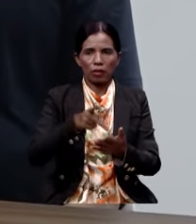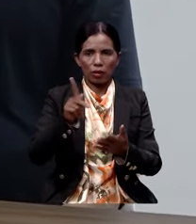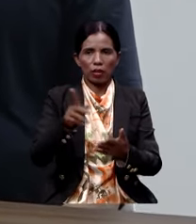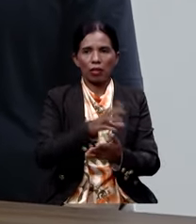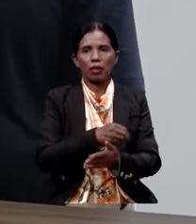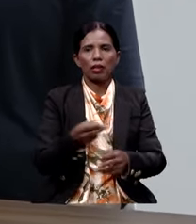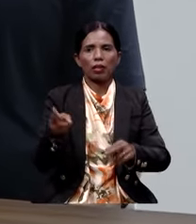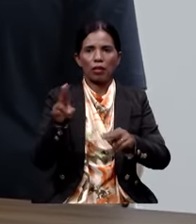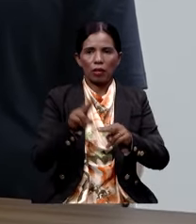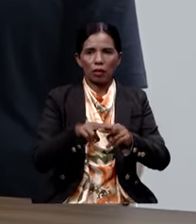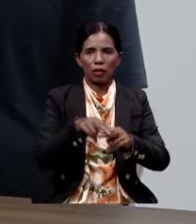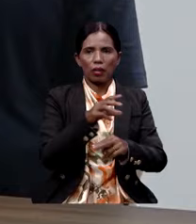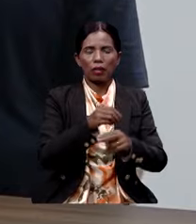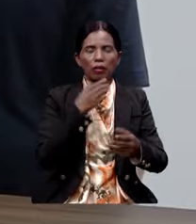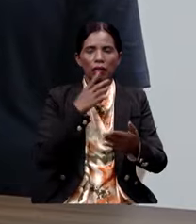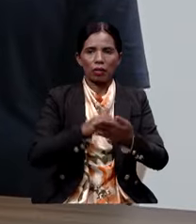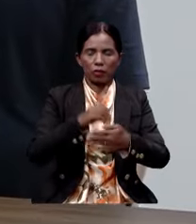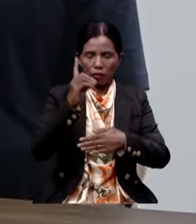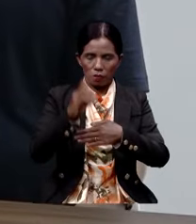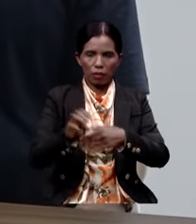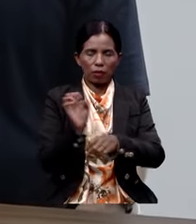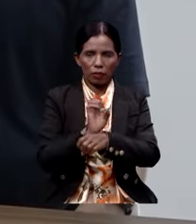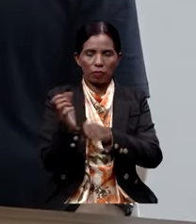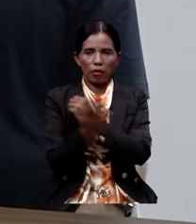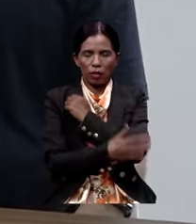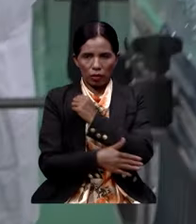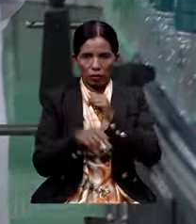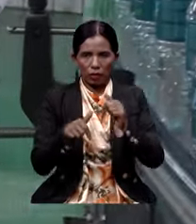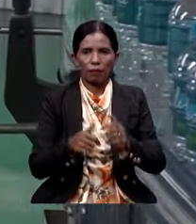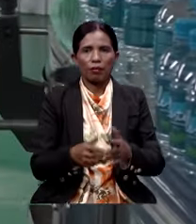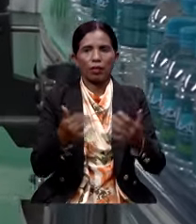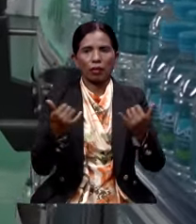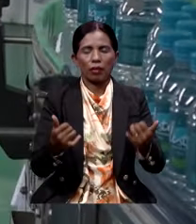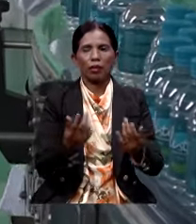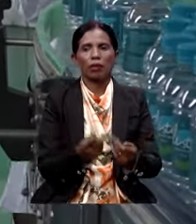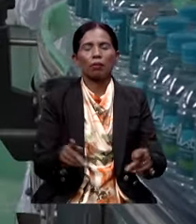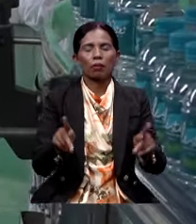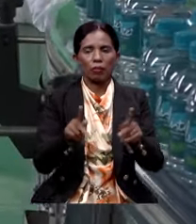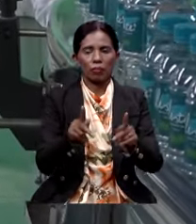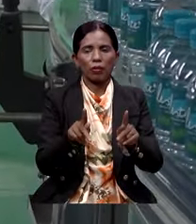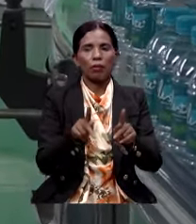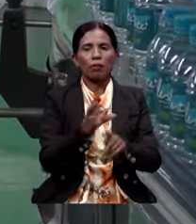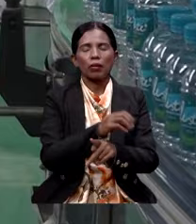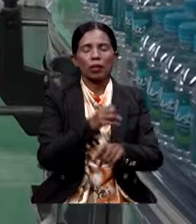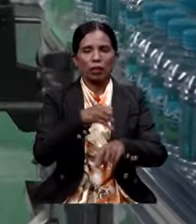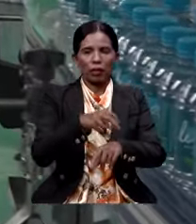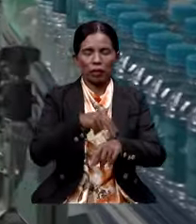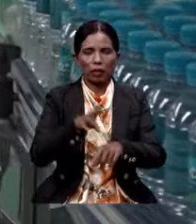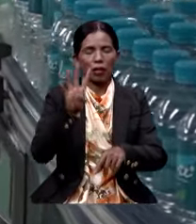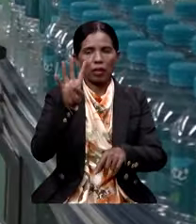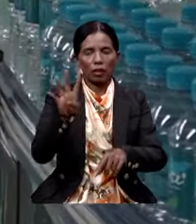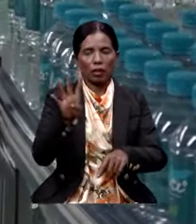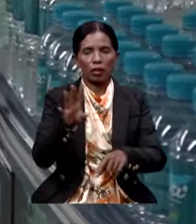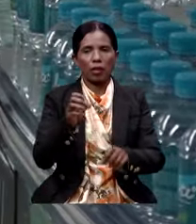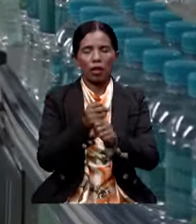tu aumenta tamba desenvolvimento economia en arreglar. Dadaung ne ia empresa nasional no internasional hat mak produs sona